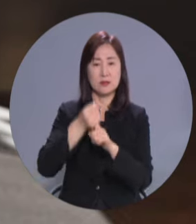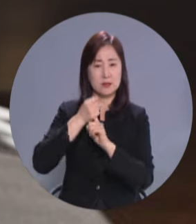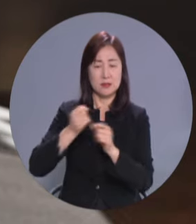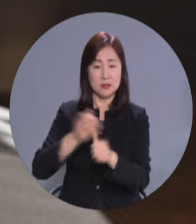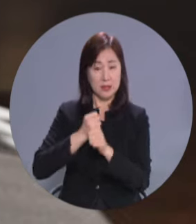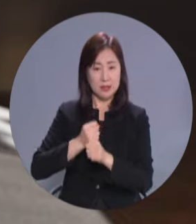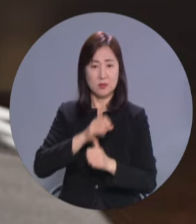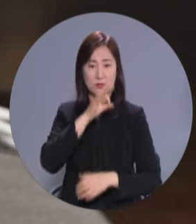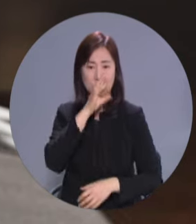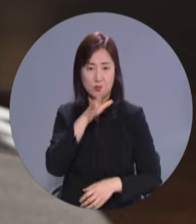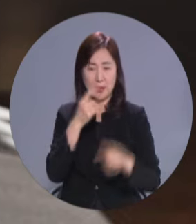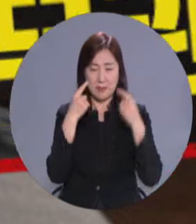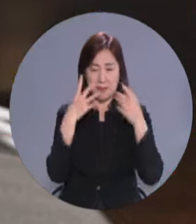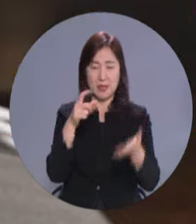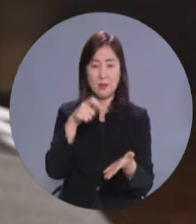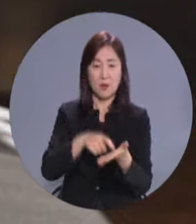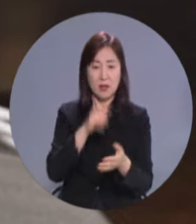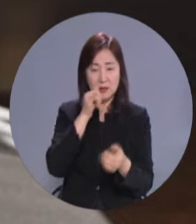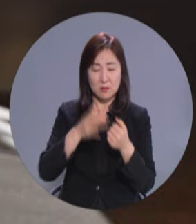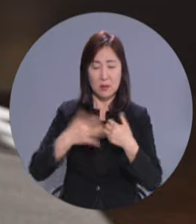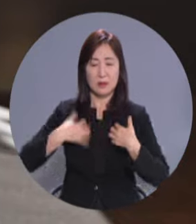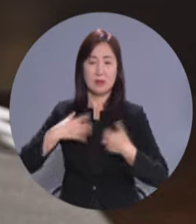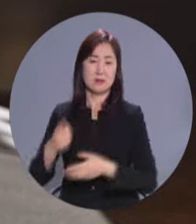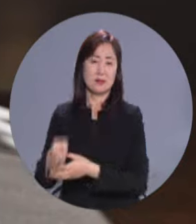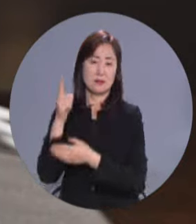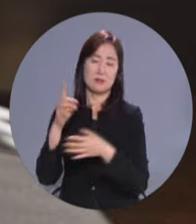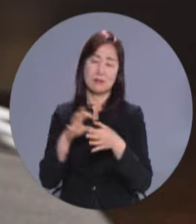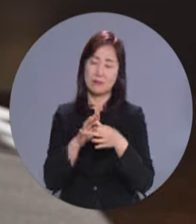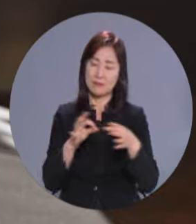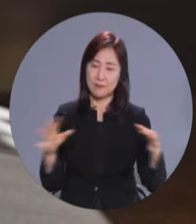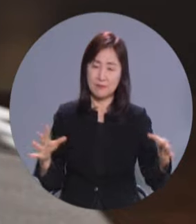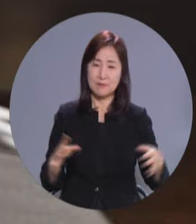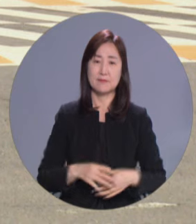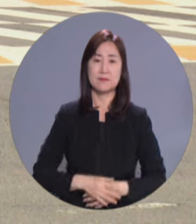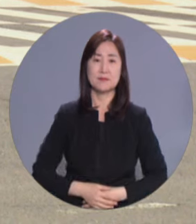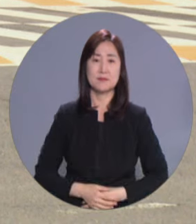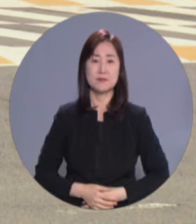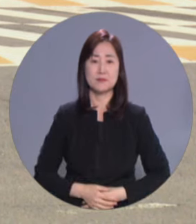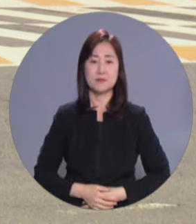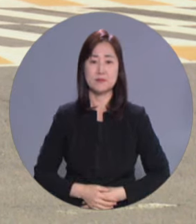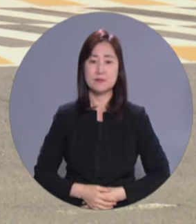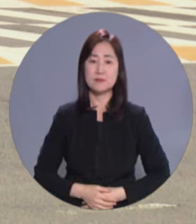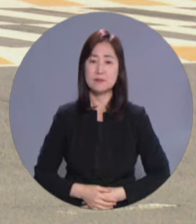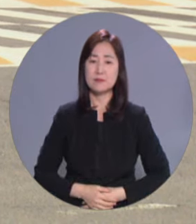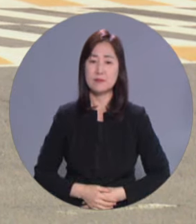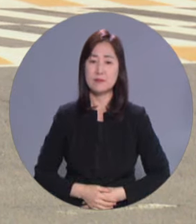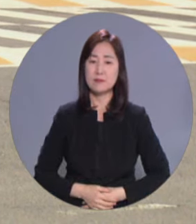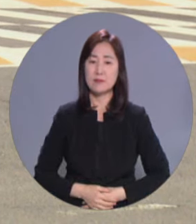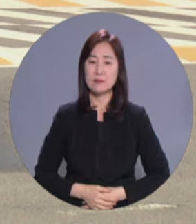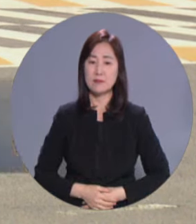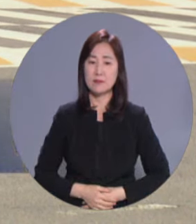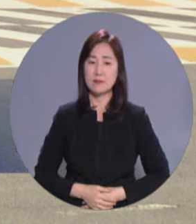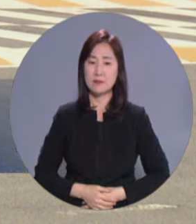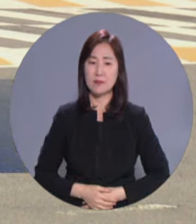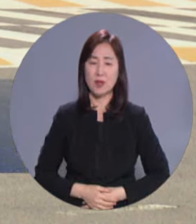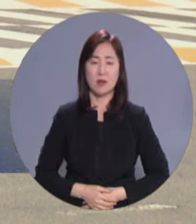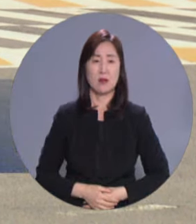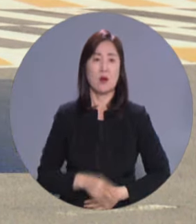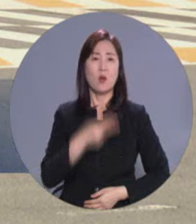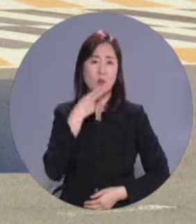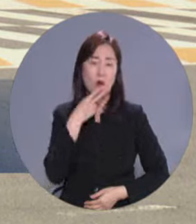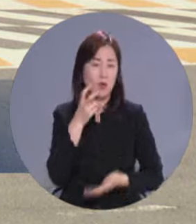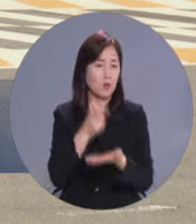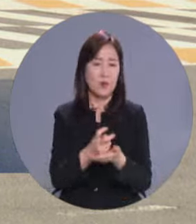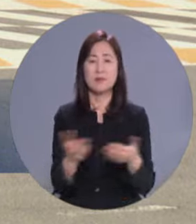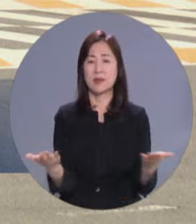어업으로 명확히 해 레저 활동인 낚시와는 무관하기 때문입니다요 없습니다 법이요 저희가 출입 폭리 구역으로